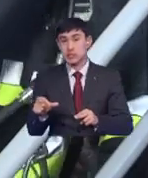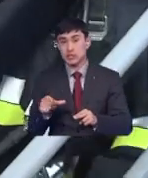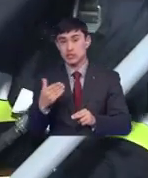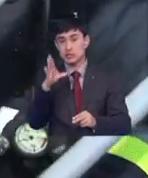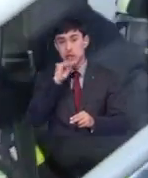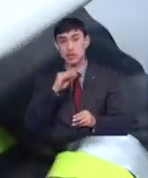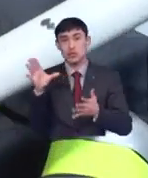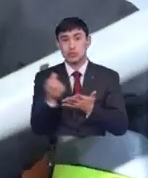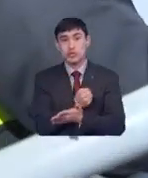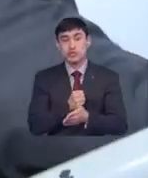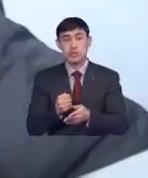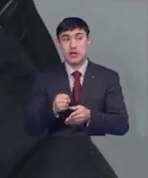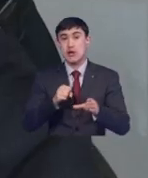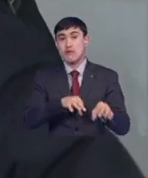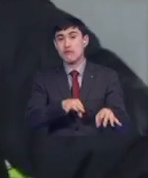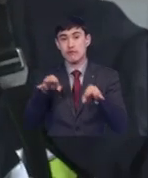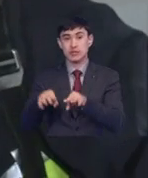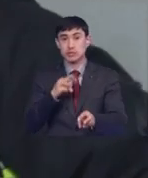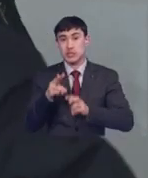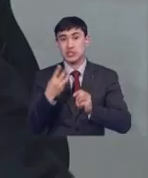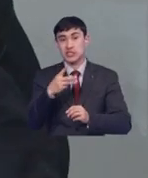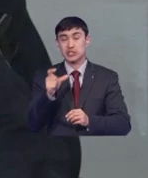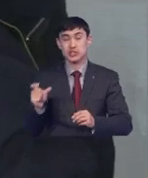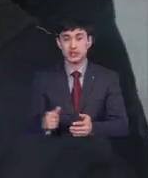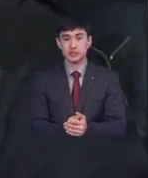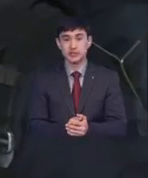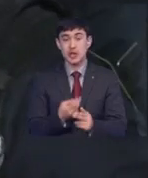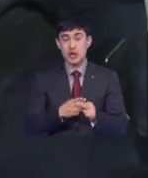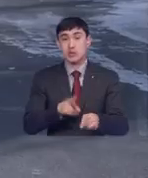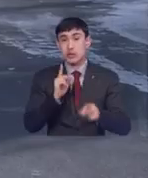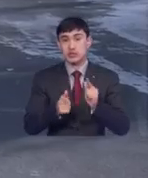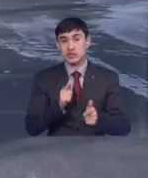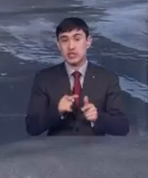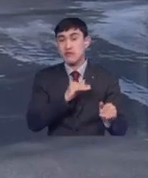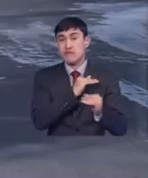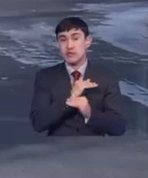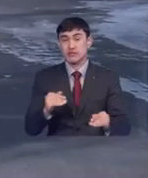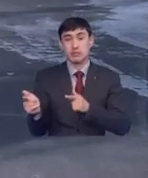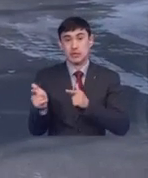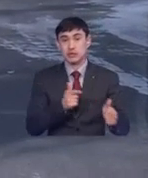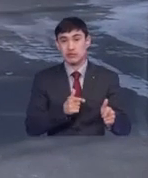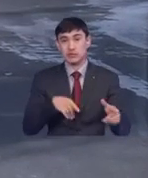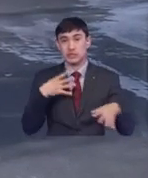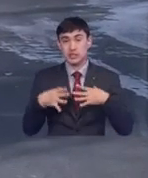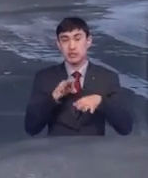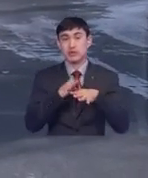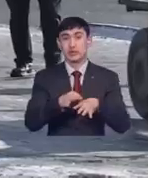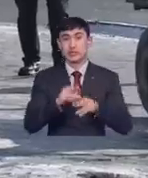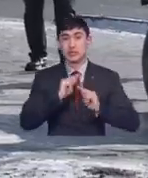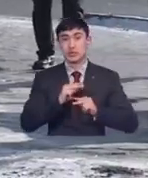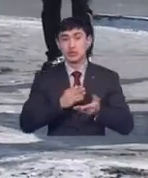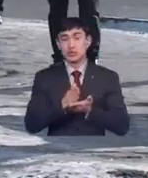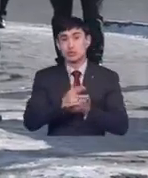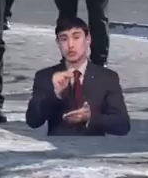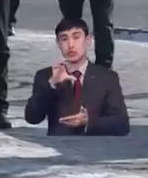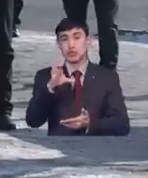они смогли успешно вызволить из условного пожара 3 пострадавших. Это подтверждает эффективность подготовительных занятий, проводимых сотрудниками